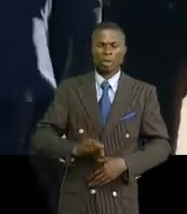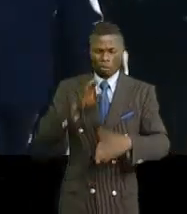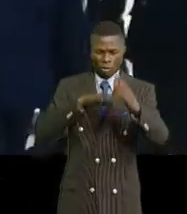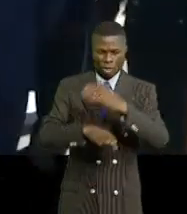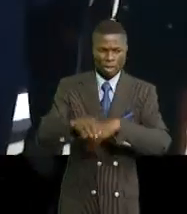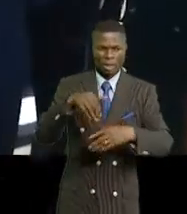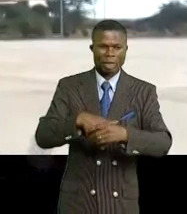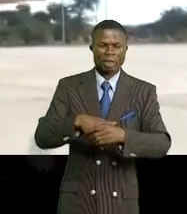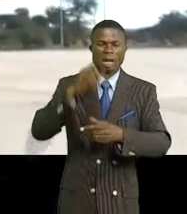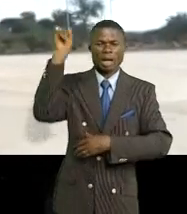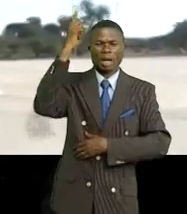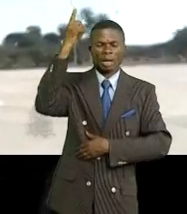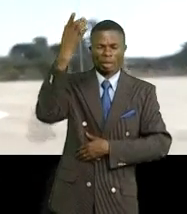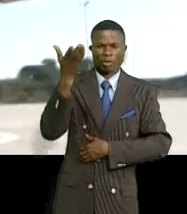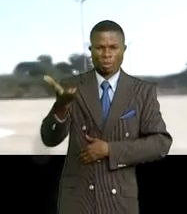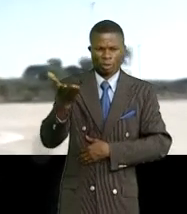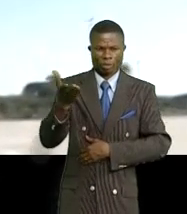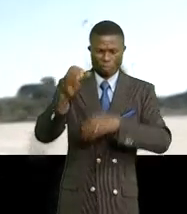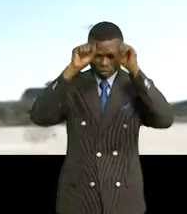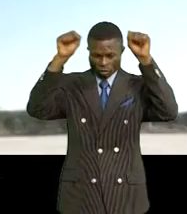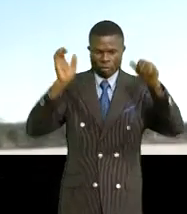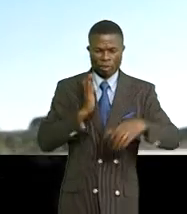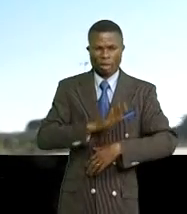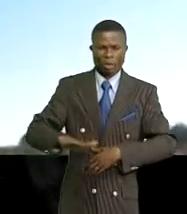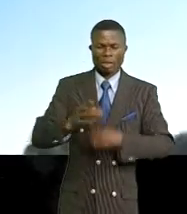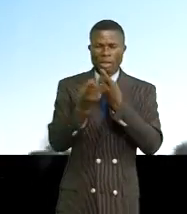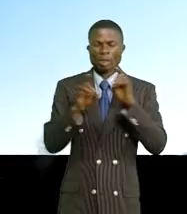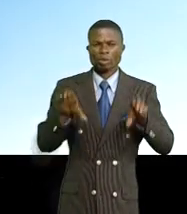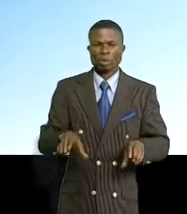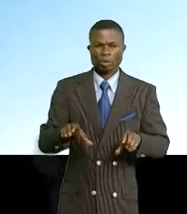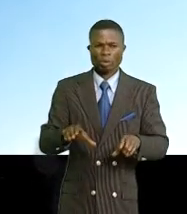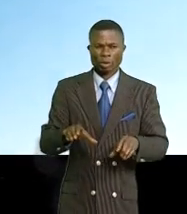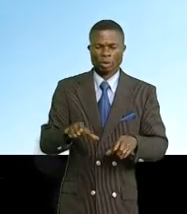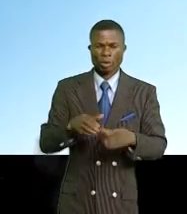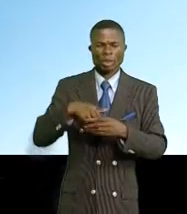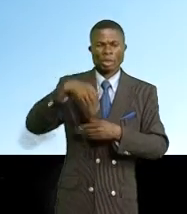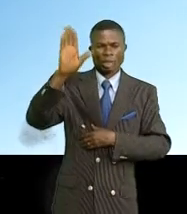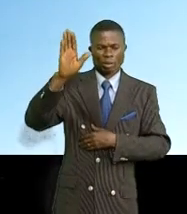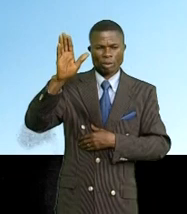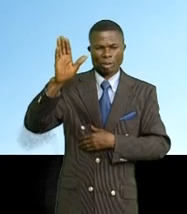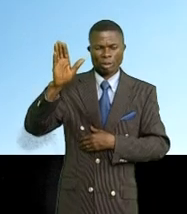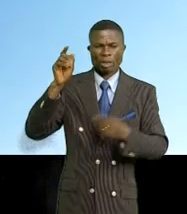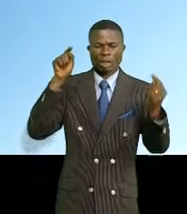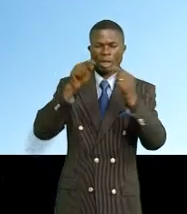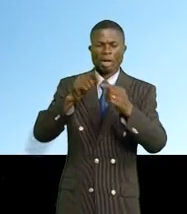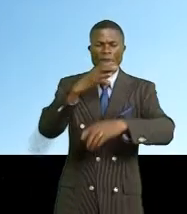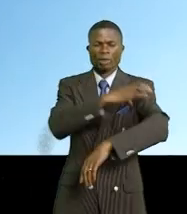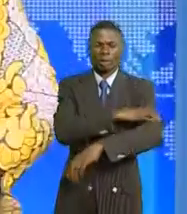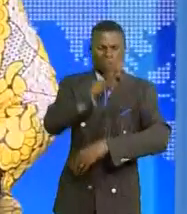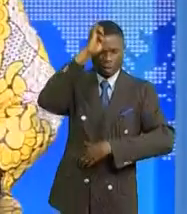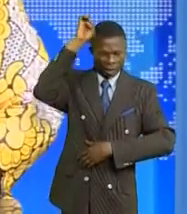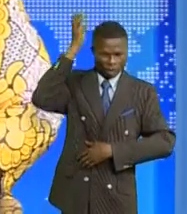dans le même hélicoptère. Le président de la République démocratique du Congo a quitté Livingstone pour Addis Abeba.